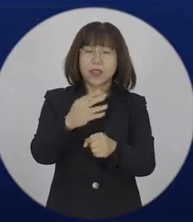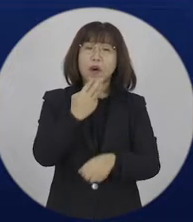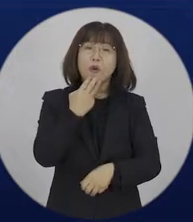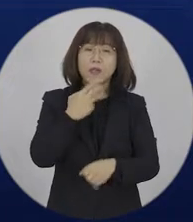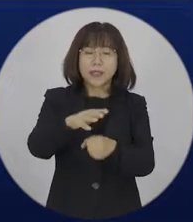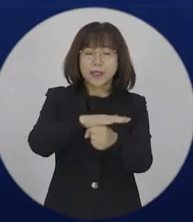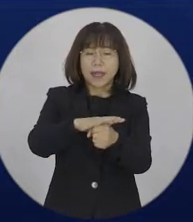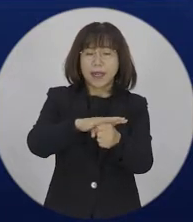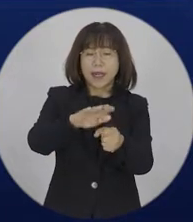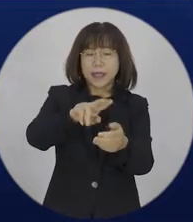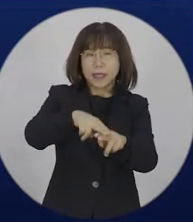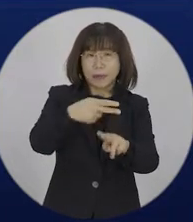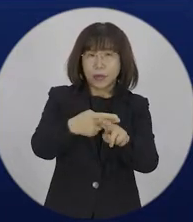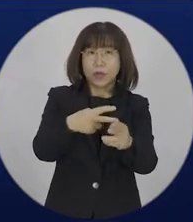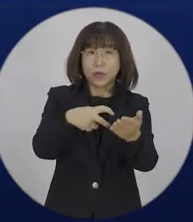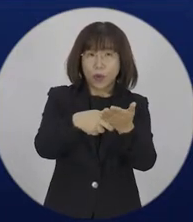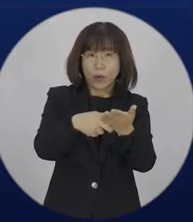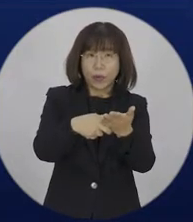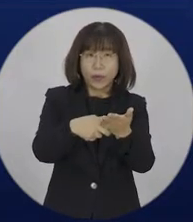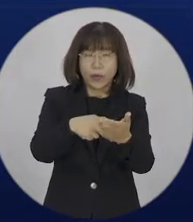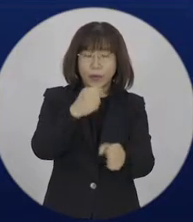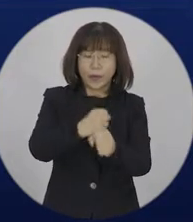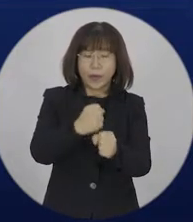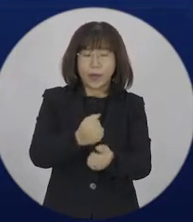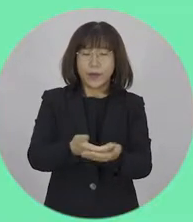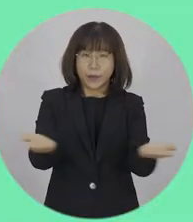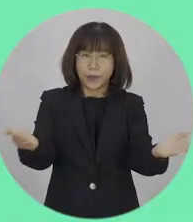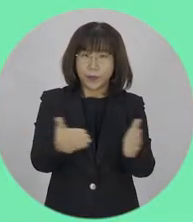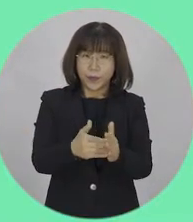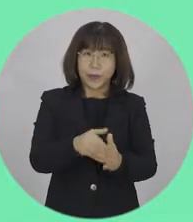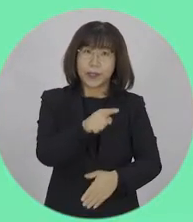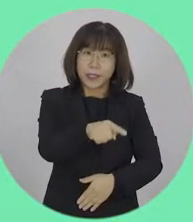e서울사랑상품권을 지난 22일부터 특별 발행했습니다.